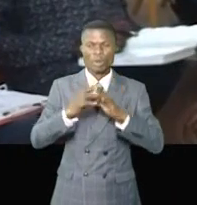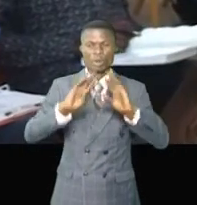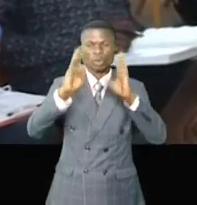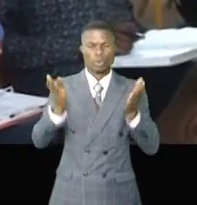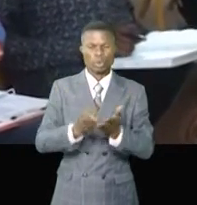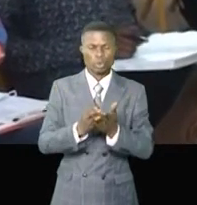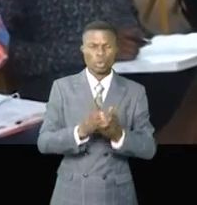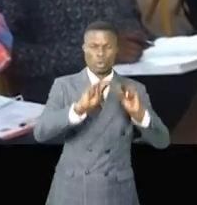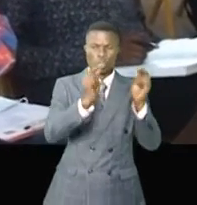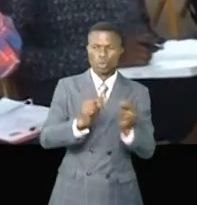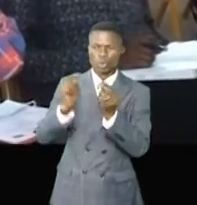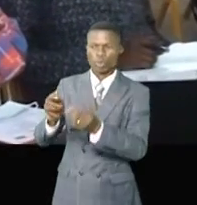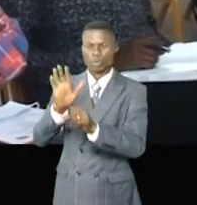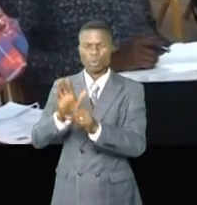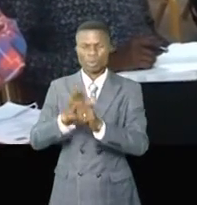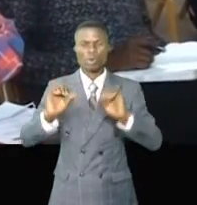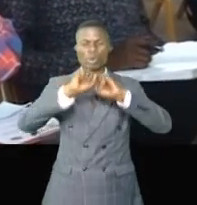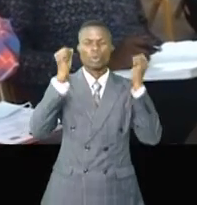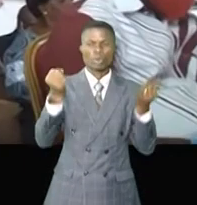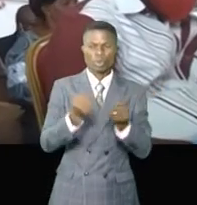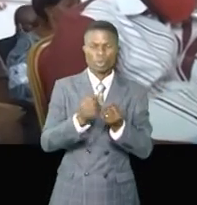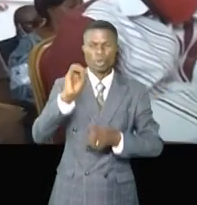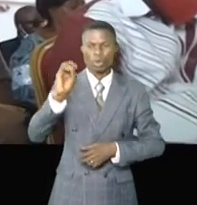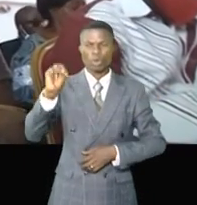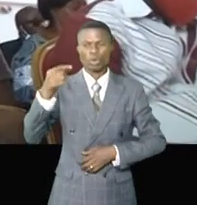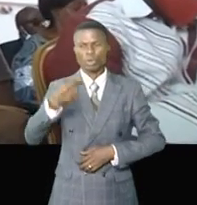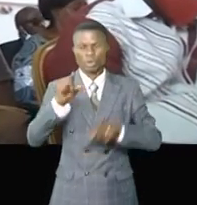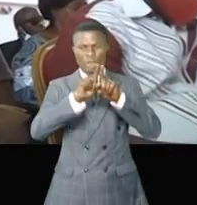les délégués des différentes sociétés, ONG,